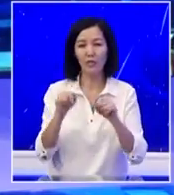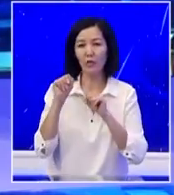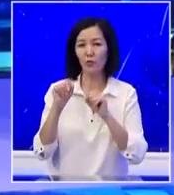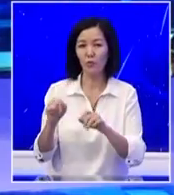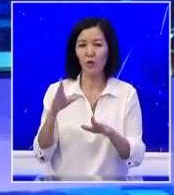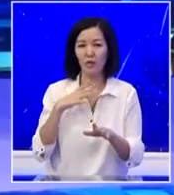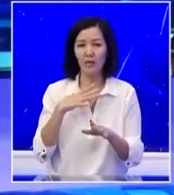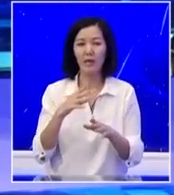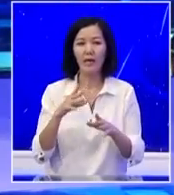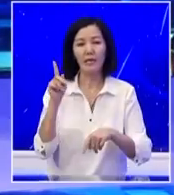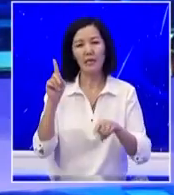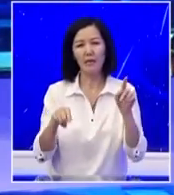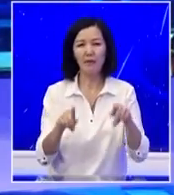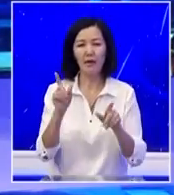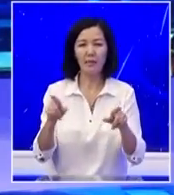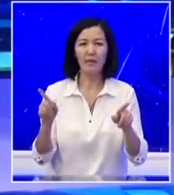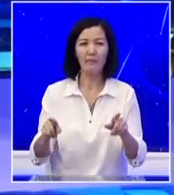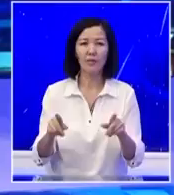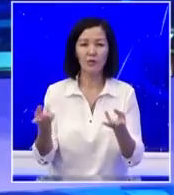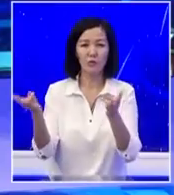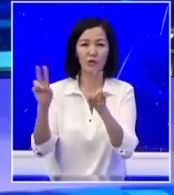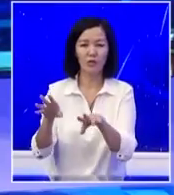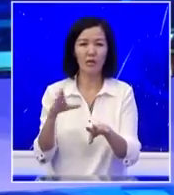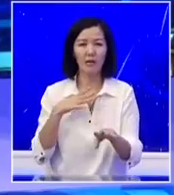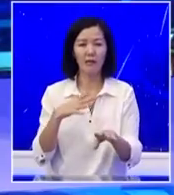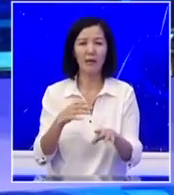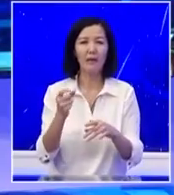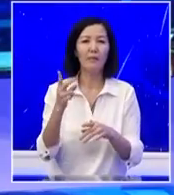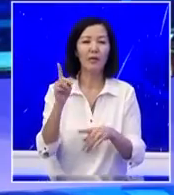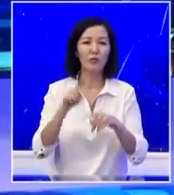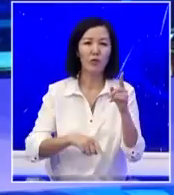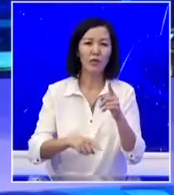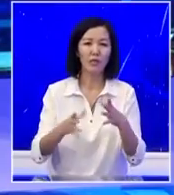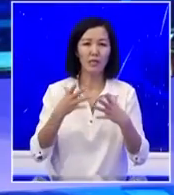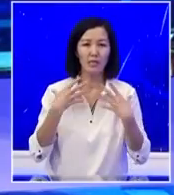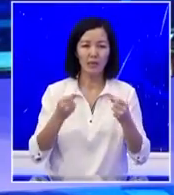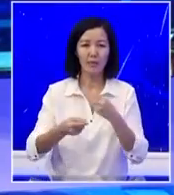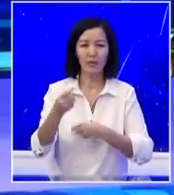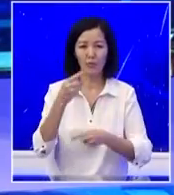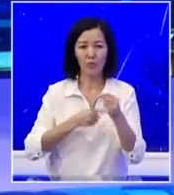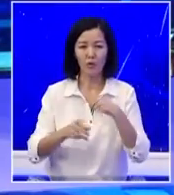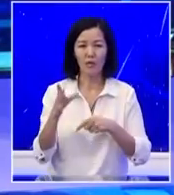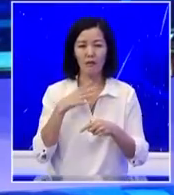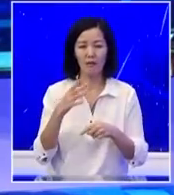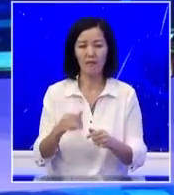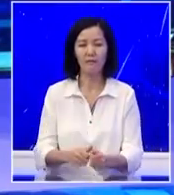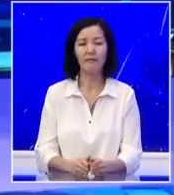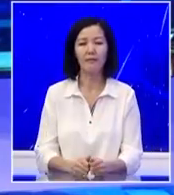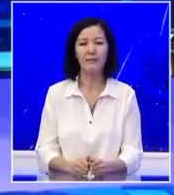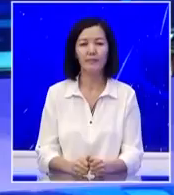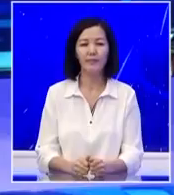жаумен шайқасты. Кейбірі майдан даласында жер жастанды. Бір қатар атына туған жердің дәмі тартып, елге